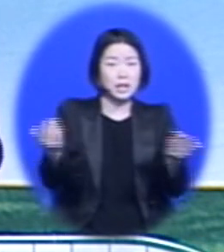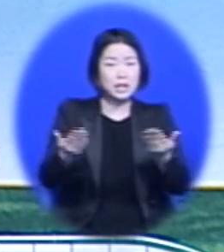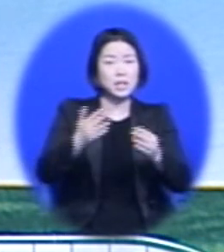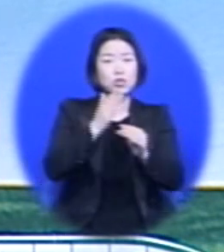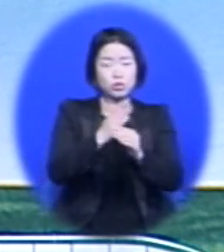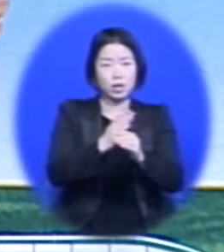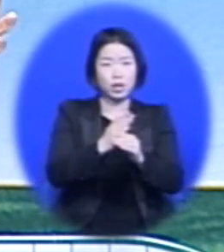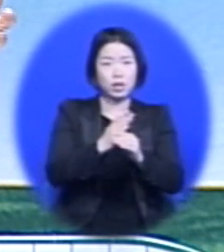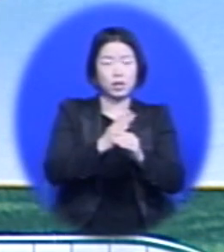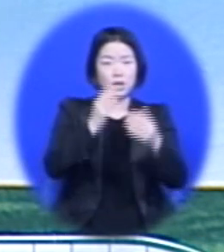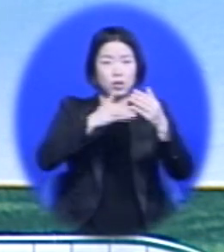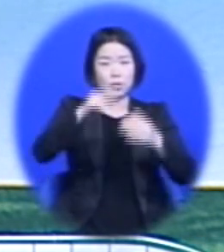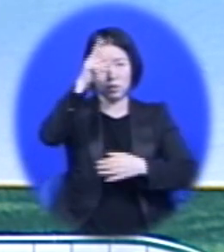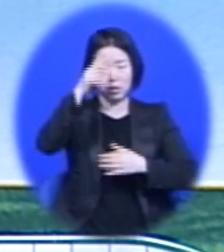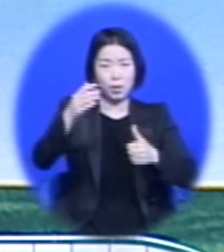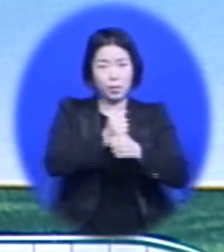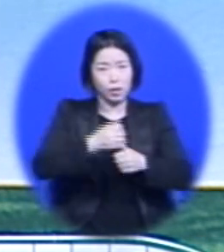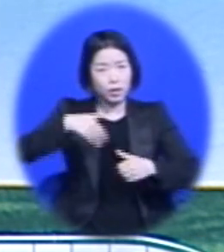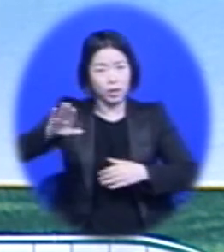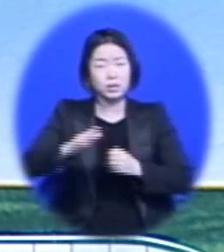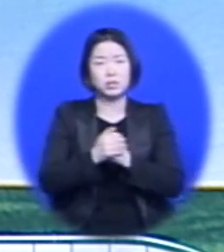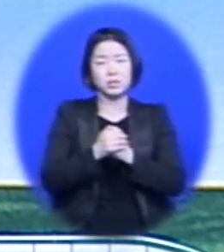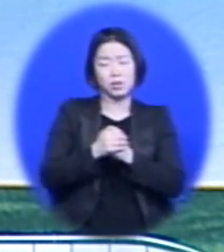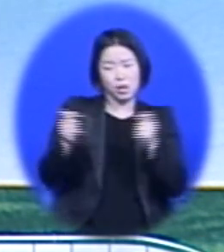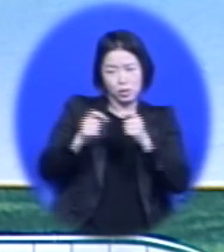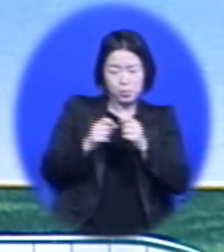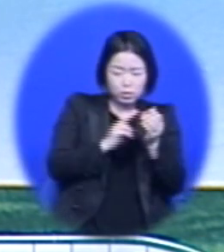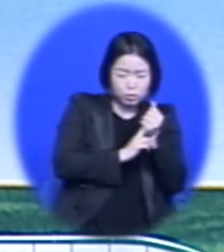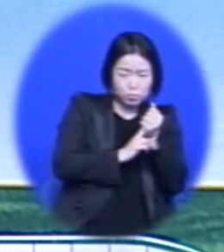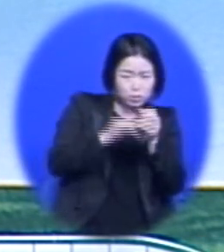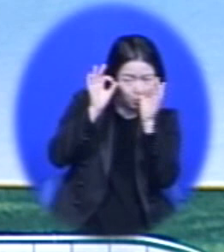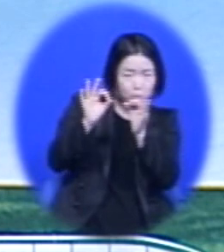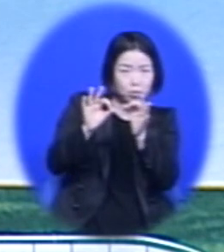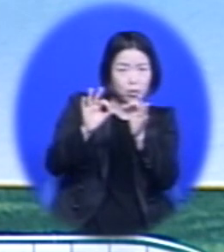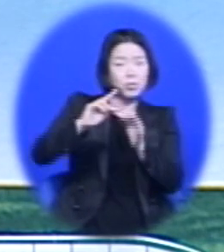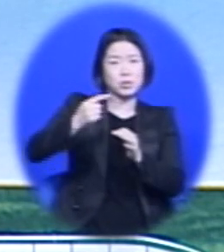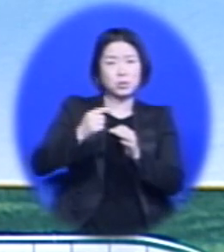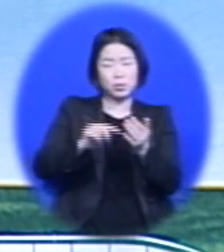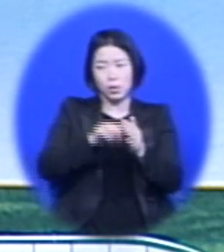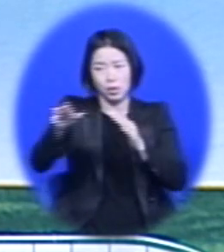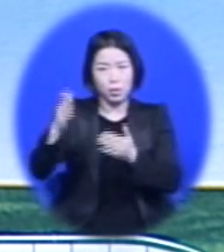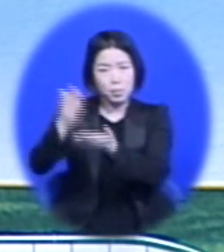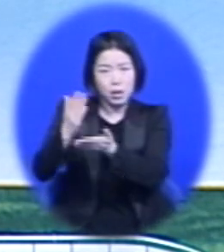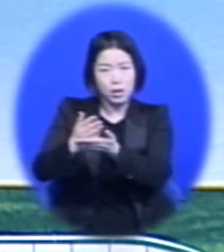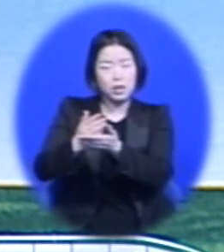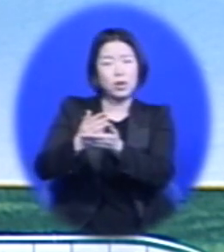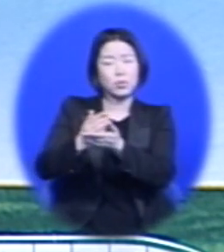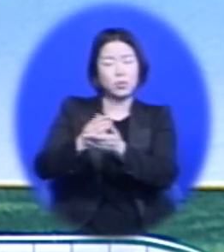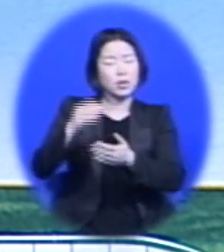하다가 공안에게 붙들려 가는 것을 옆에서 숨어서 보면서도 나서지도 못했어요. 같이